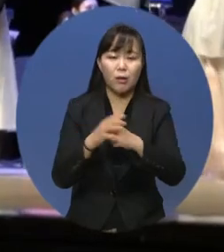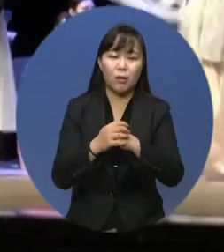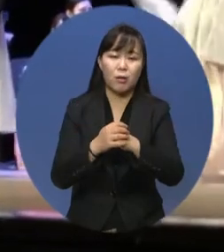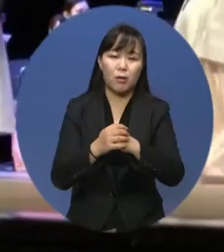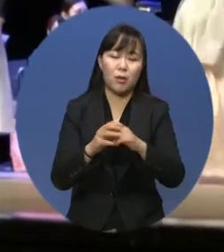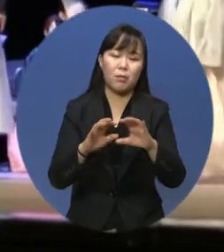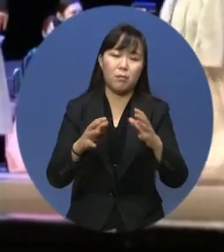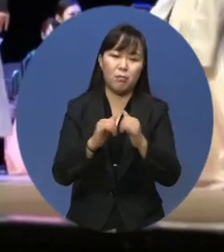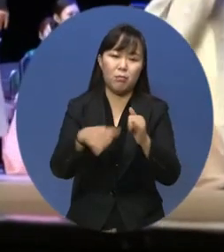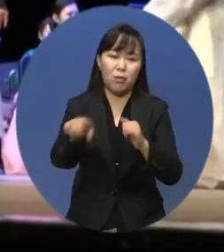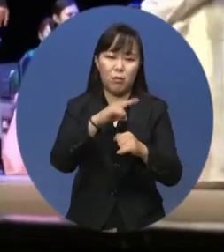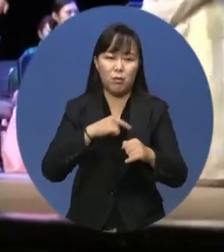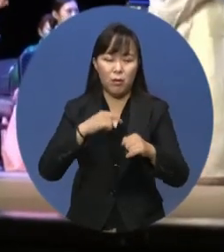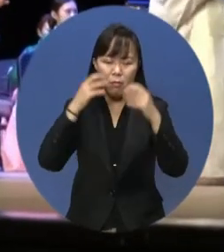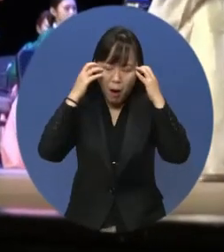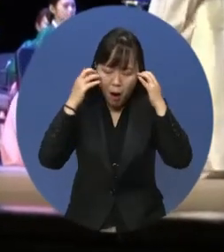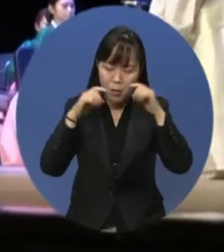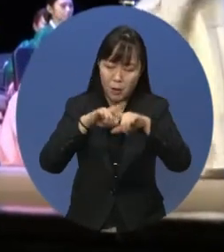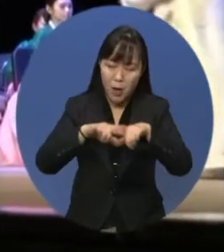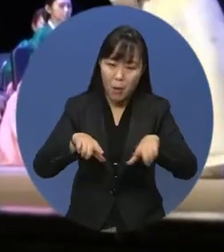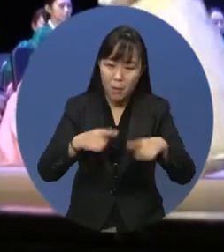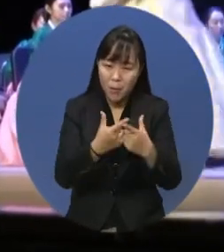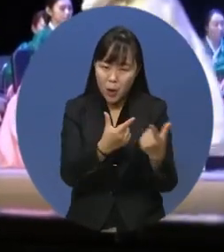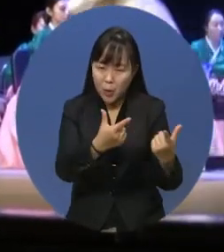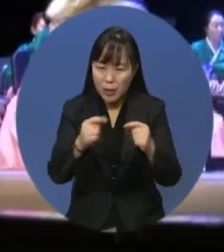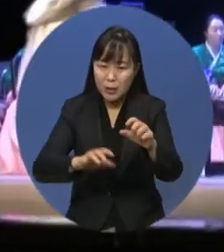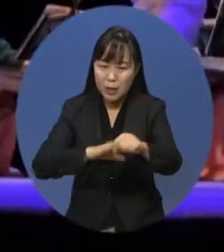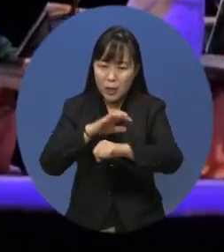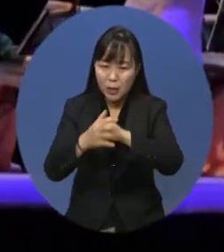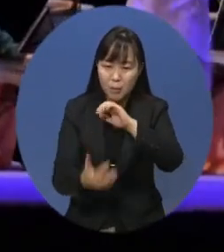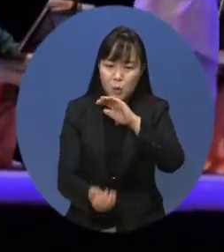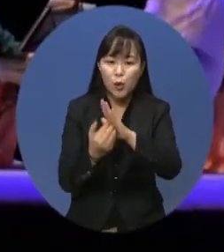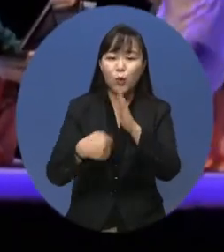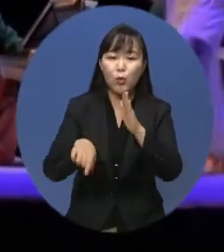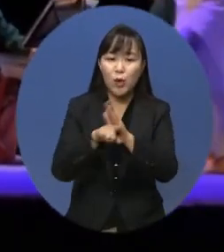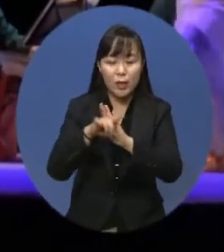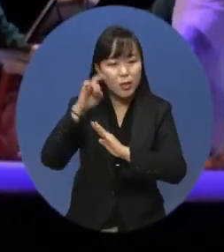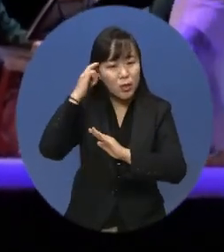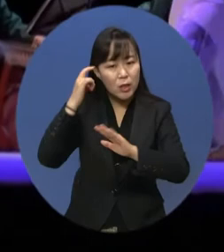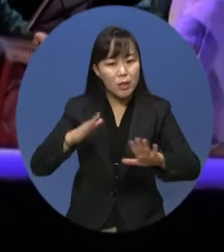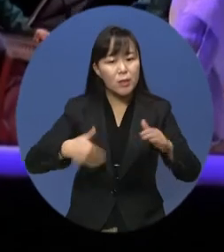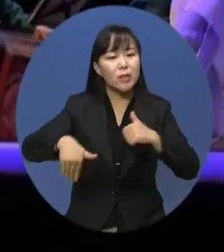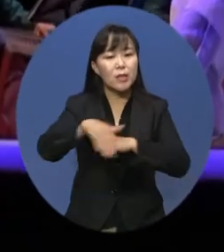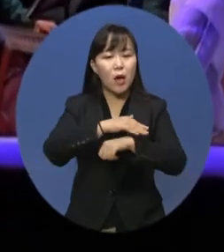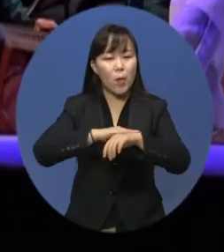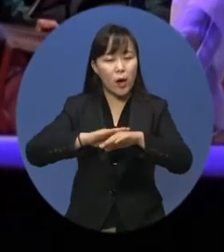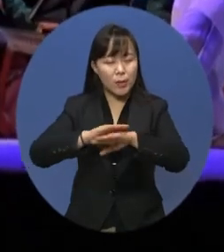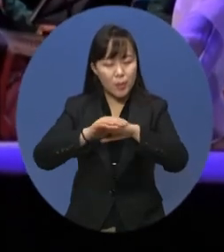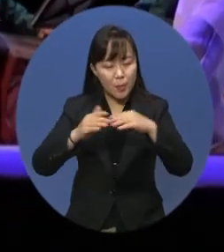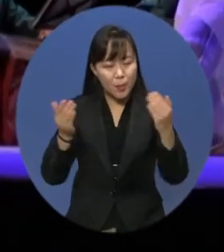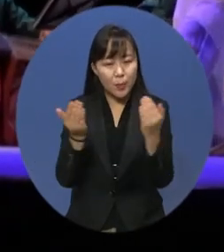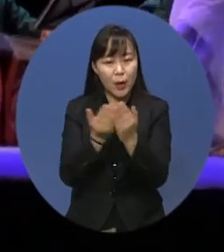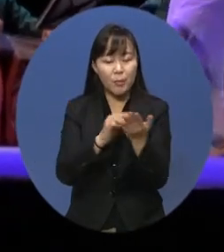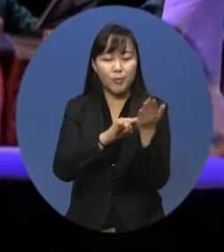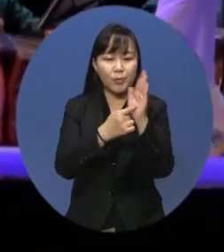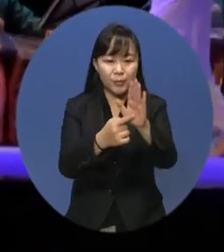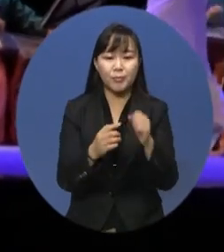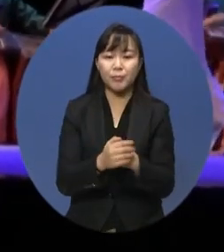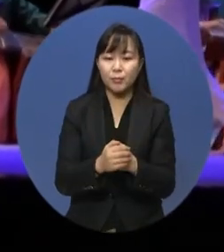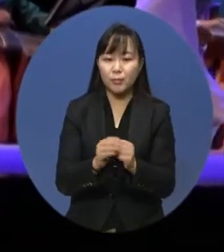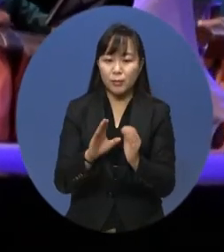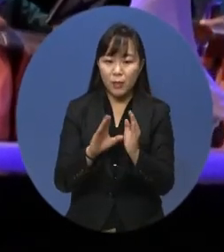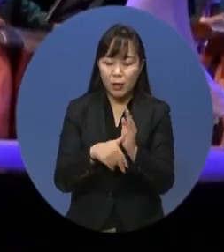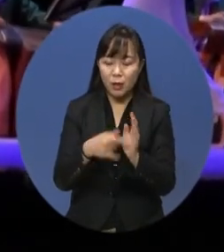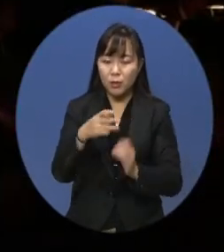고난스러웠던 삶과 평등 세상을 잃어보려고 했던 동학정신을 현 시대에 맞게 재조명했습니다. 이날